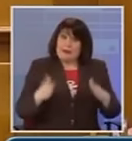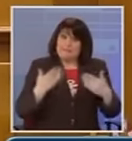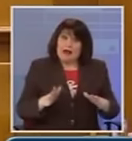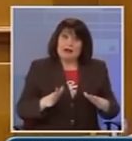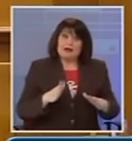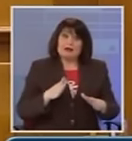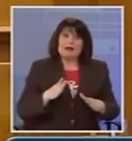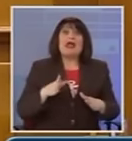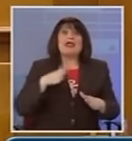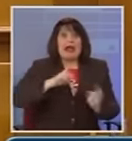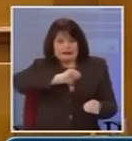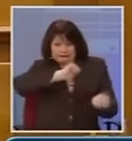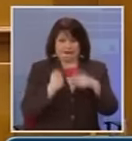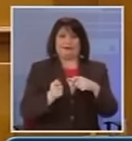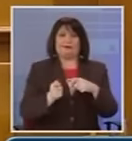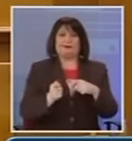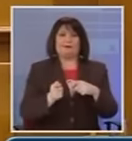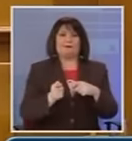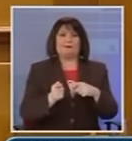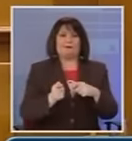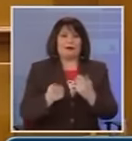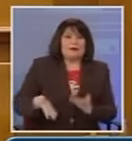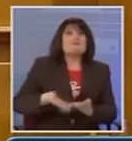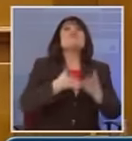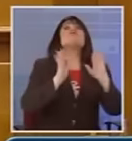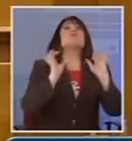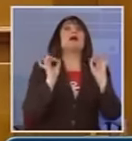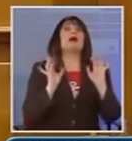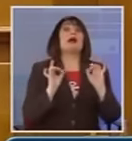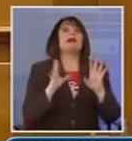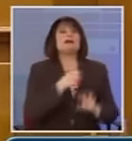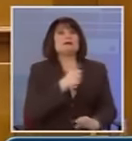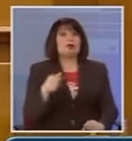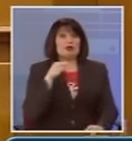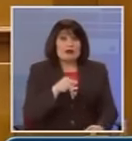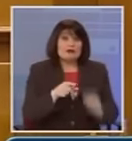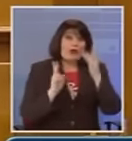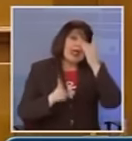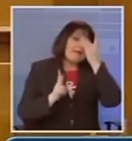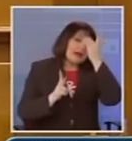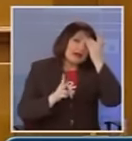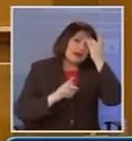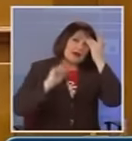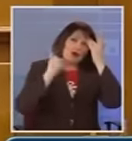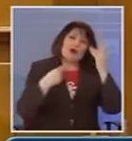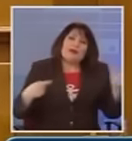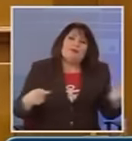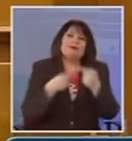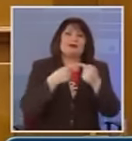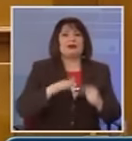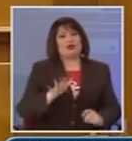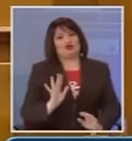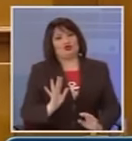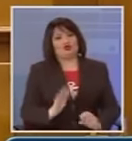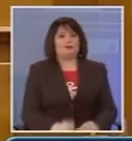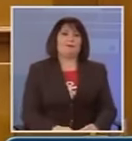πάτε να τις ανατρέψετε. Κανείς δεν είναι μαζί σας σε αυτό. Και μόνο γι' αυτό κινδυνεύετε να προκαλέσετε σύγκρουση σε όλους, με όλους.